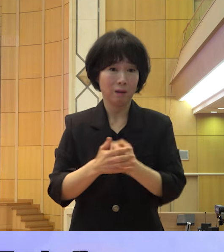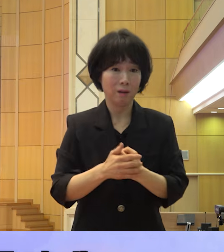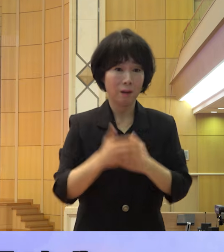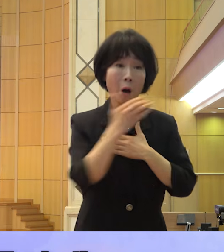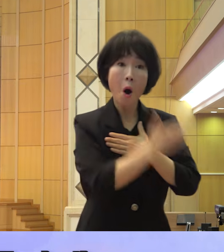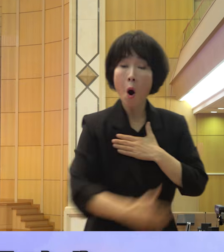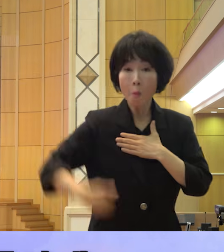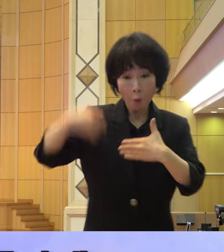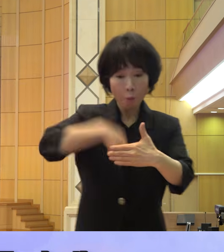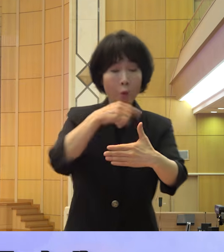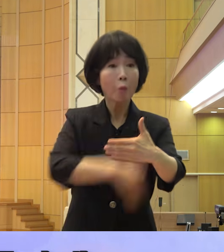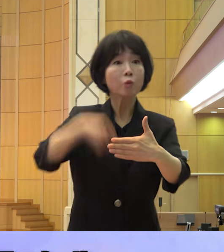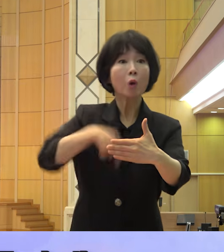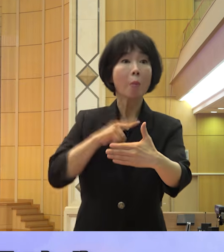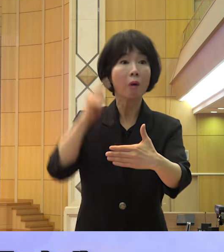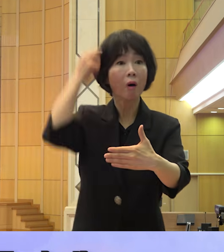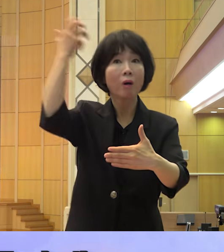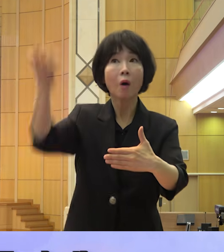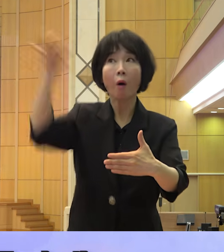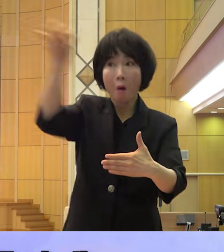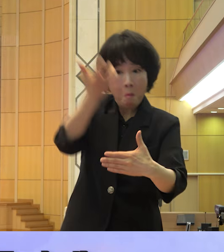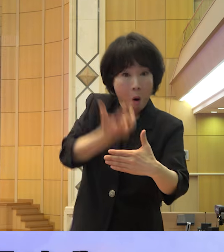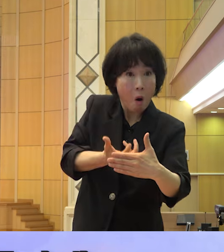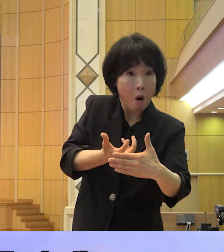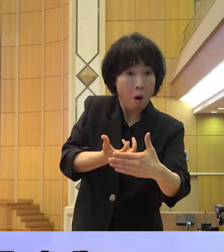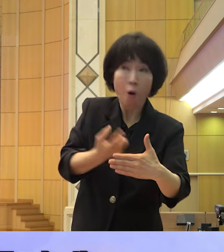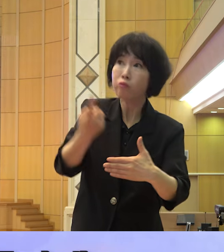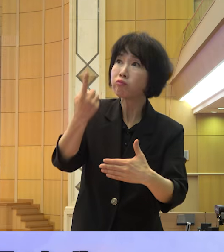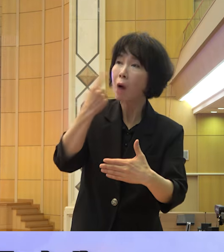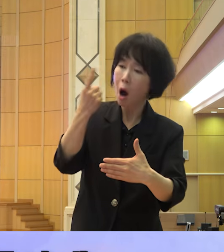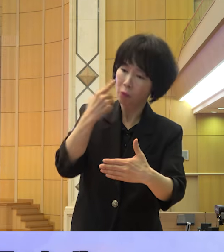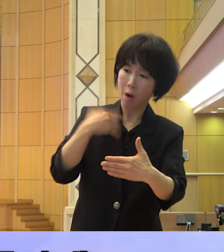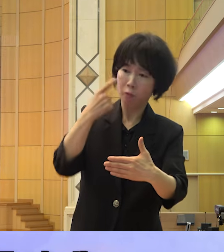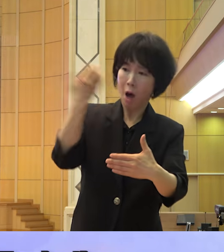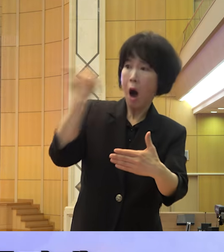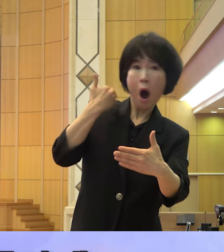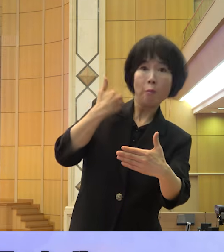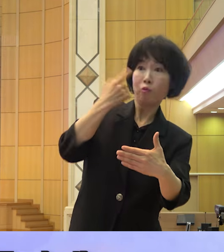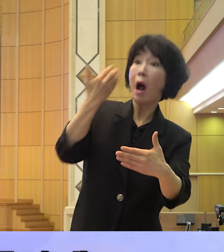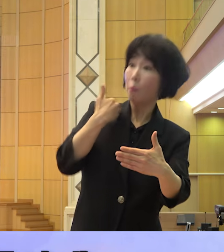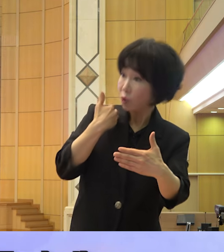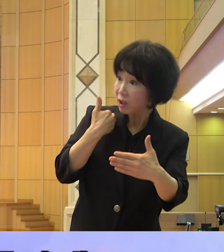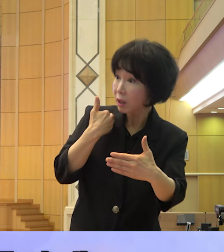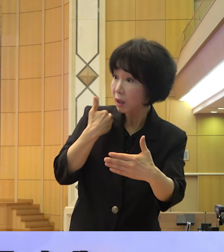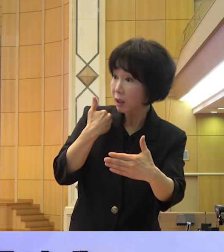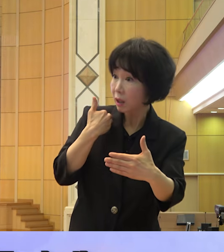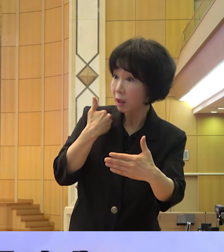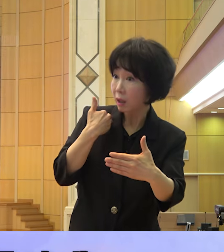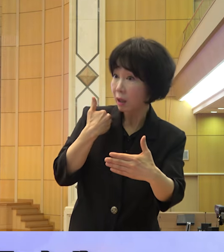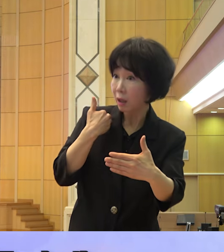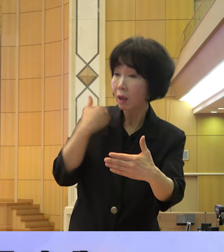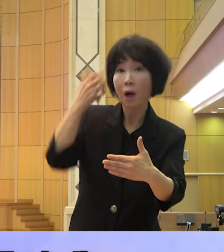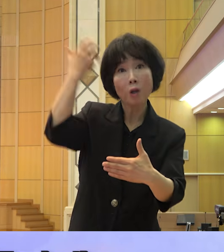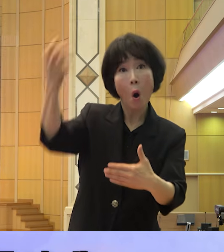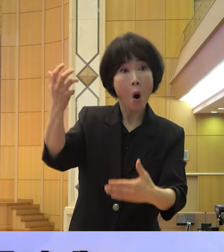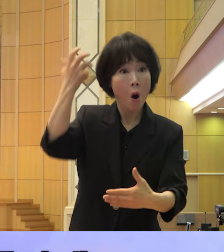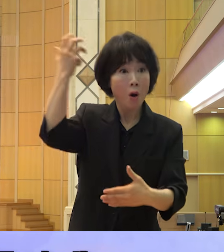이 속에 영혼이 있다는 것은 누구나 다 인정하지요. 부정할 수는